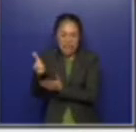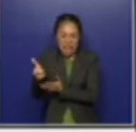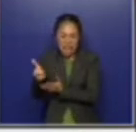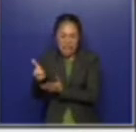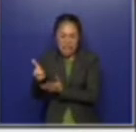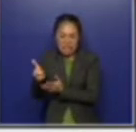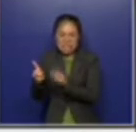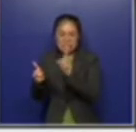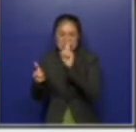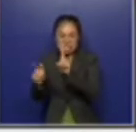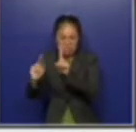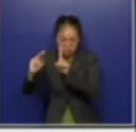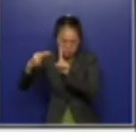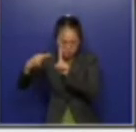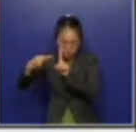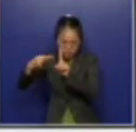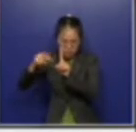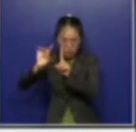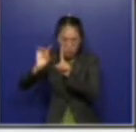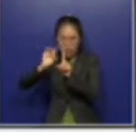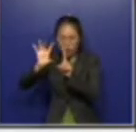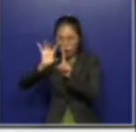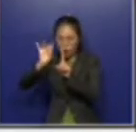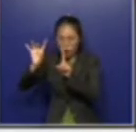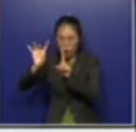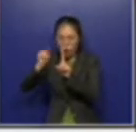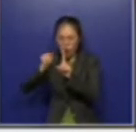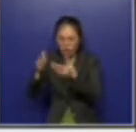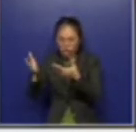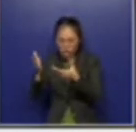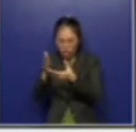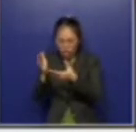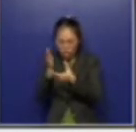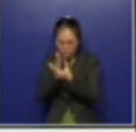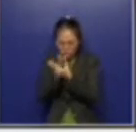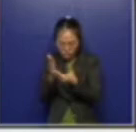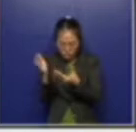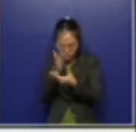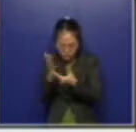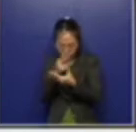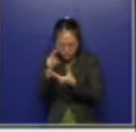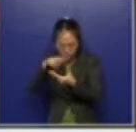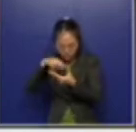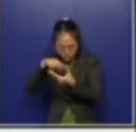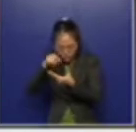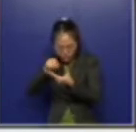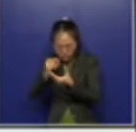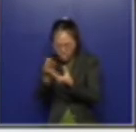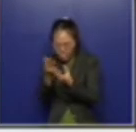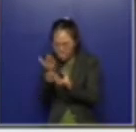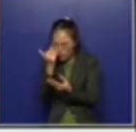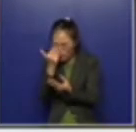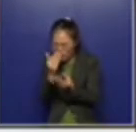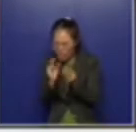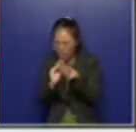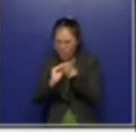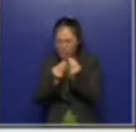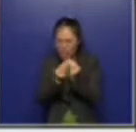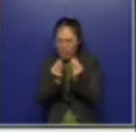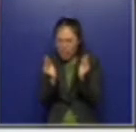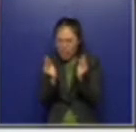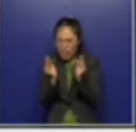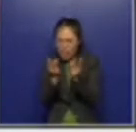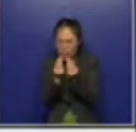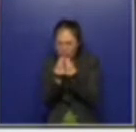18,150 ล้านบาทอันนี้อยู่ในเล่มนี้นะผมก็นั่งดูไปเรื่อยๆก็พอจะเห็นอยู่ว่าเอ๊ะทำไมตัวเลขมันแปลกๆหน้